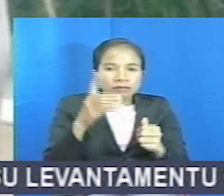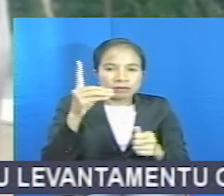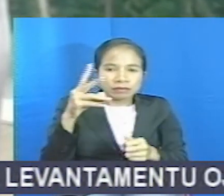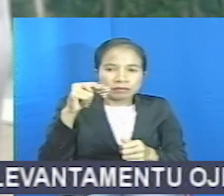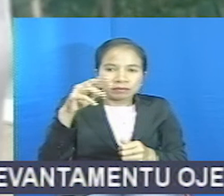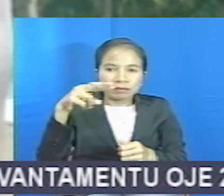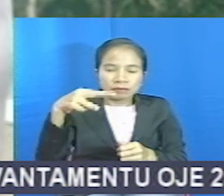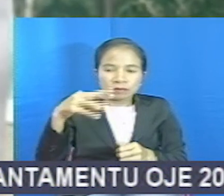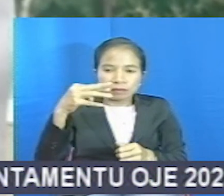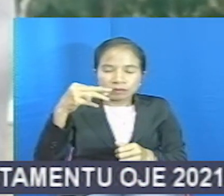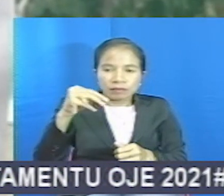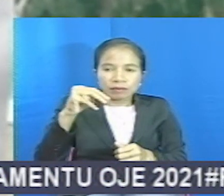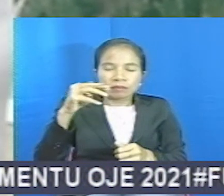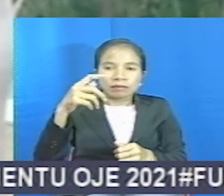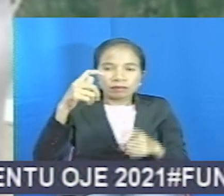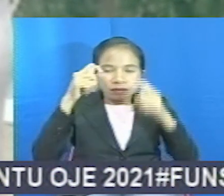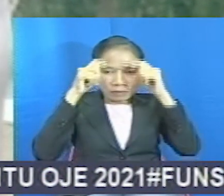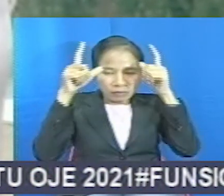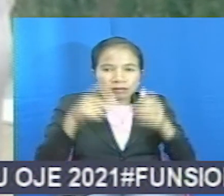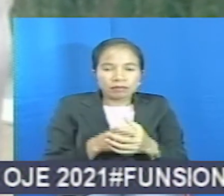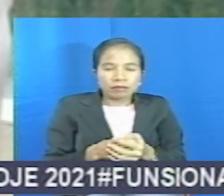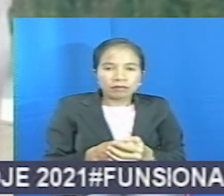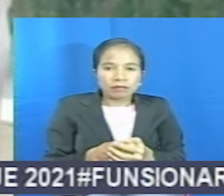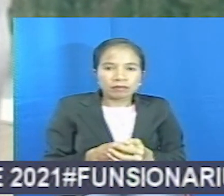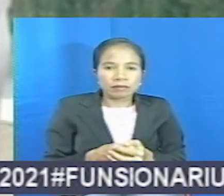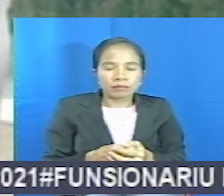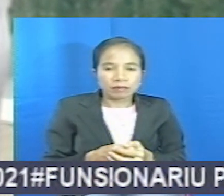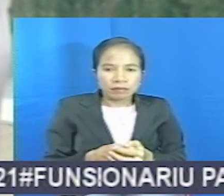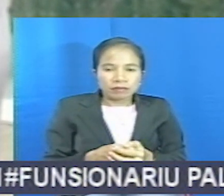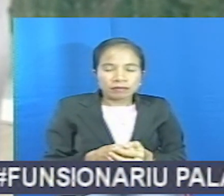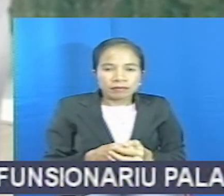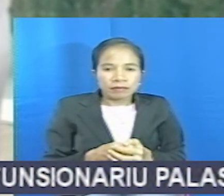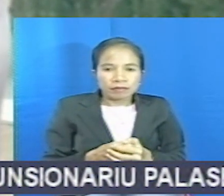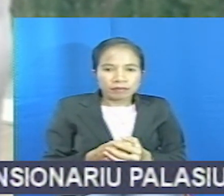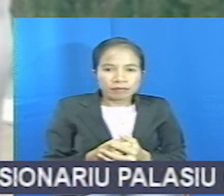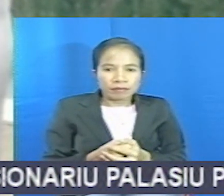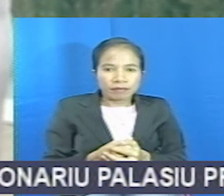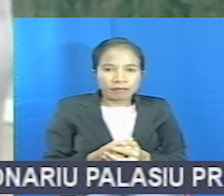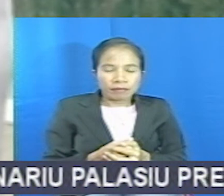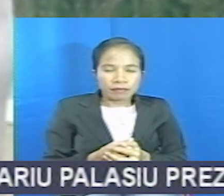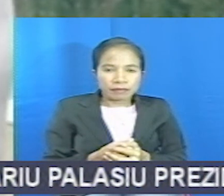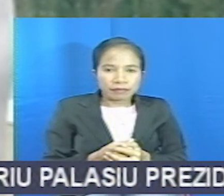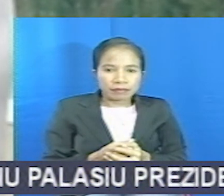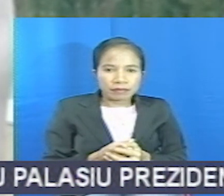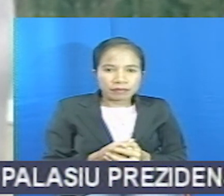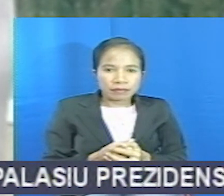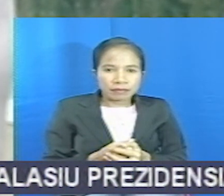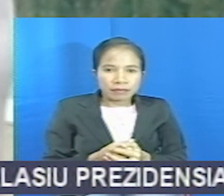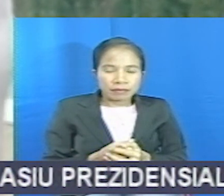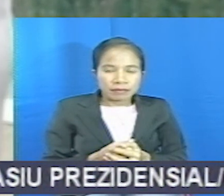meteorologia geofisika Timor Leste niang. Itur mai hau entrega hikas baia studio sentral ho di akompanya informasaun selo turmai.